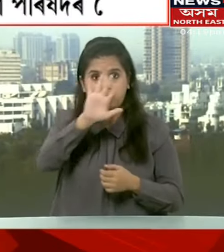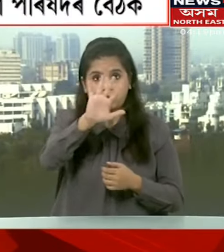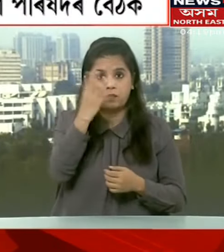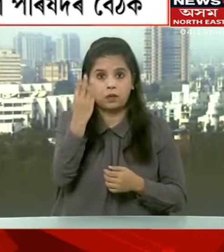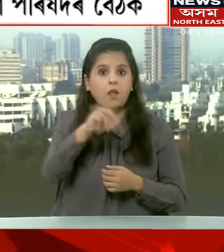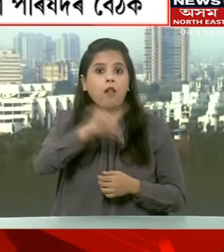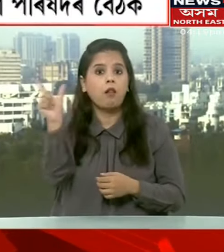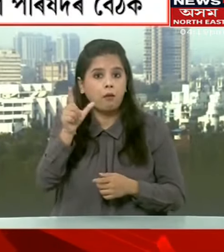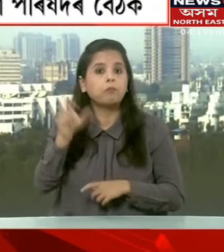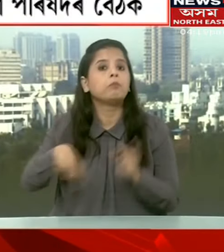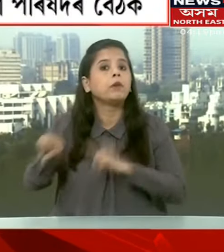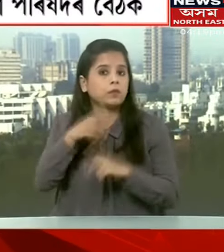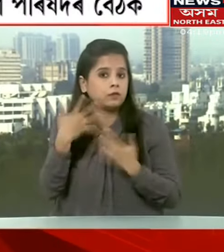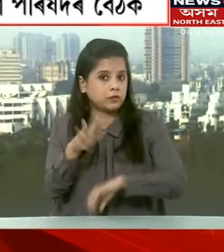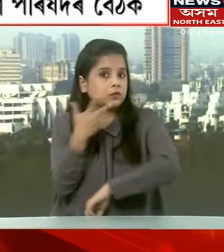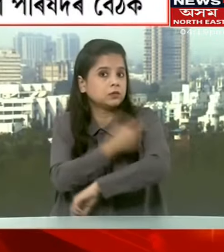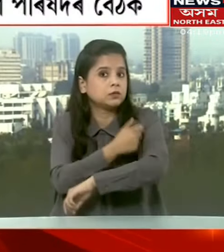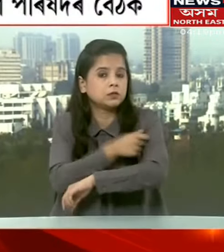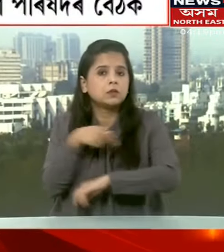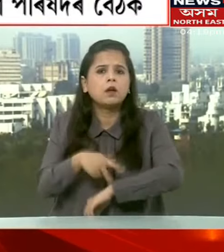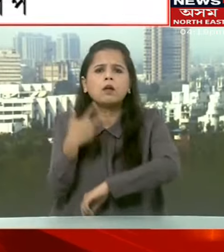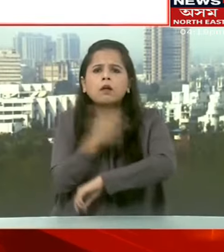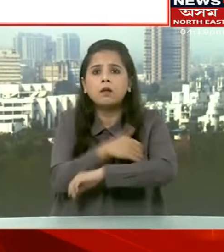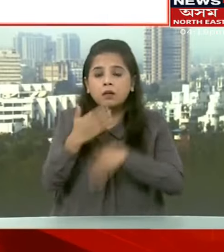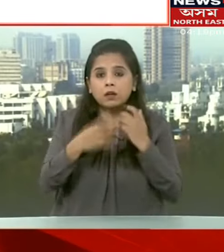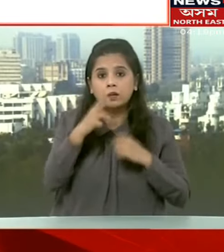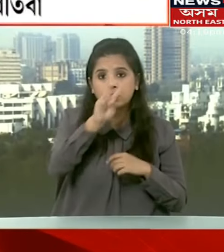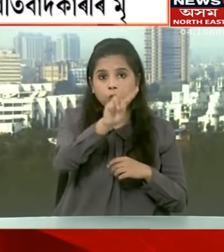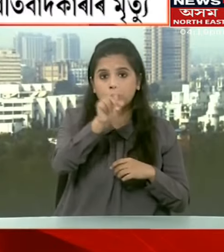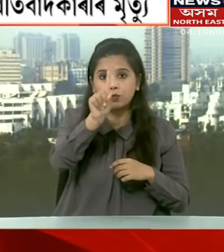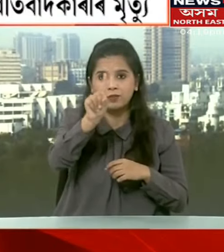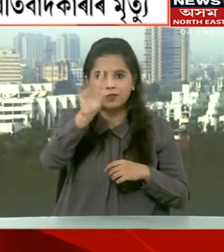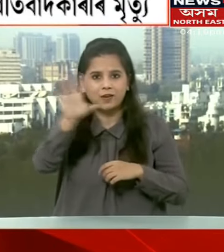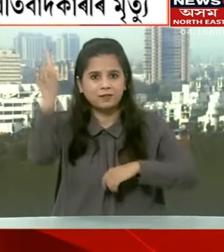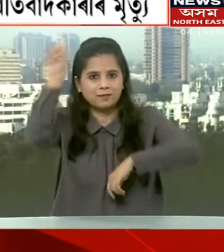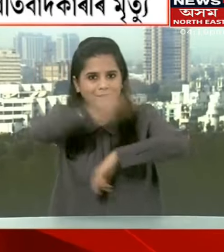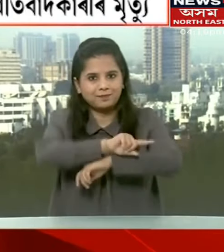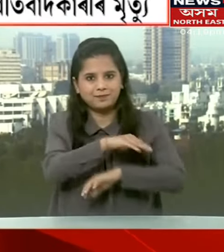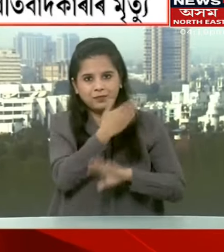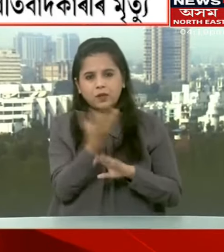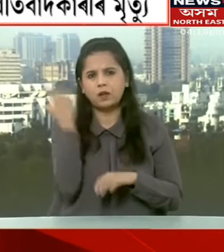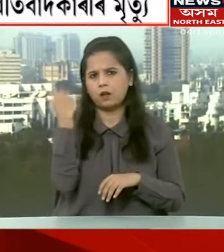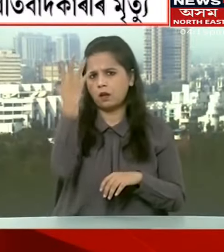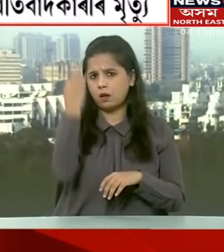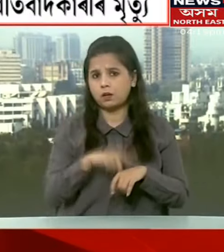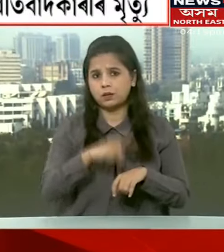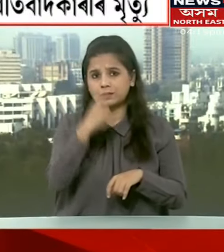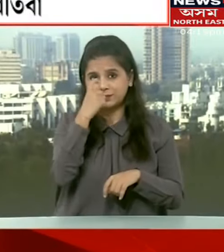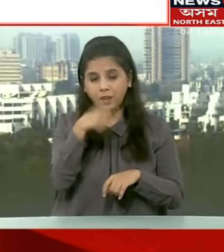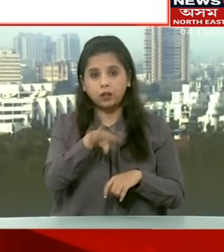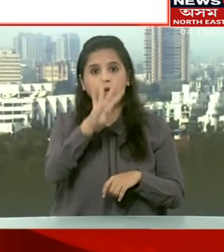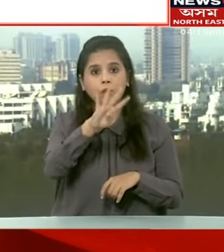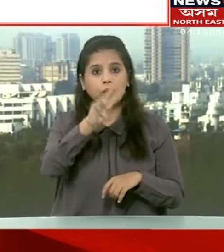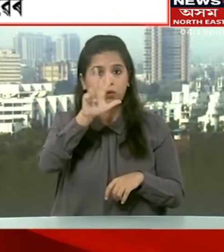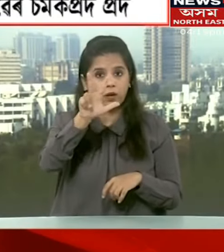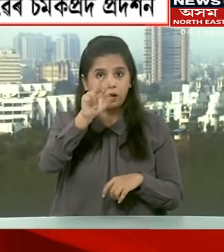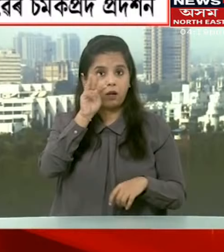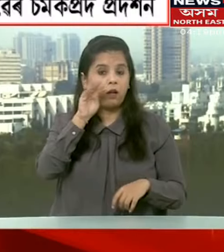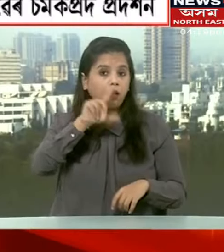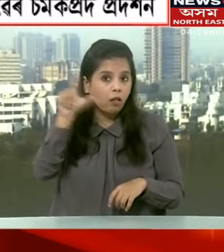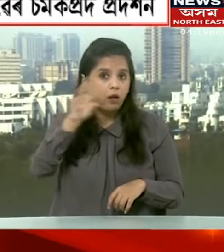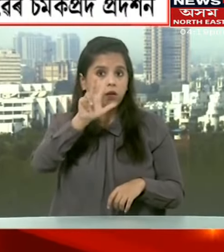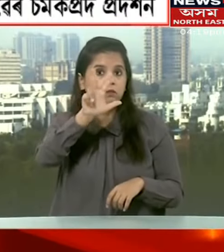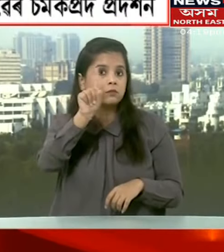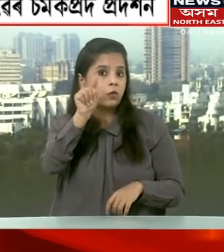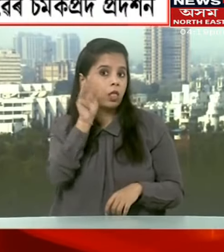22,53,00,000 से ज्यादा खुराक दी गई हैं। टीकाकरण अभियान के 215वें दिन शाम 7 बजे तक 48,81,000 से अधिक कोविड